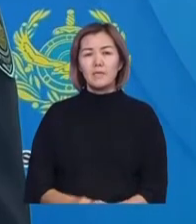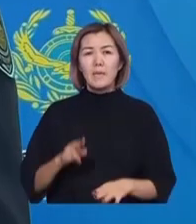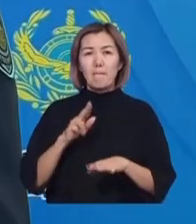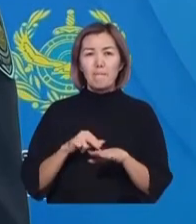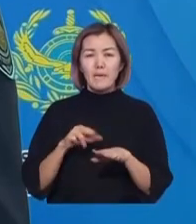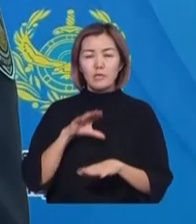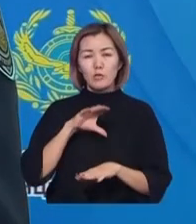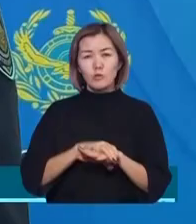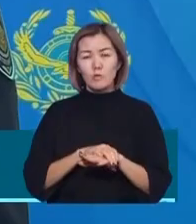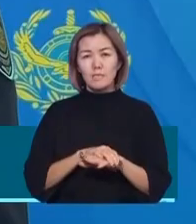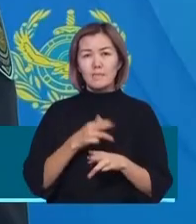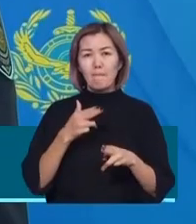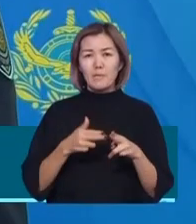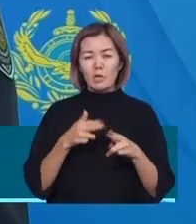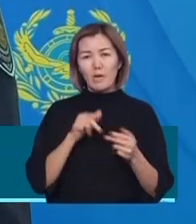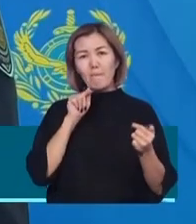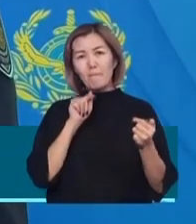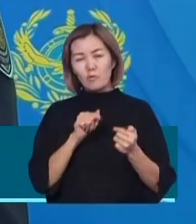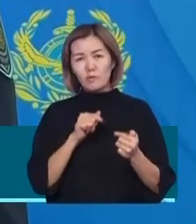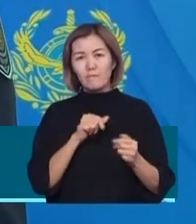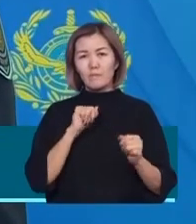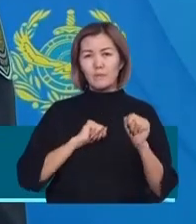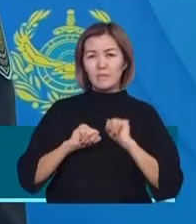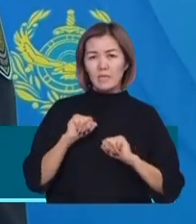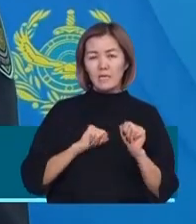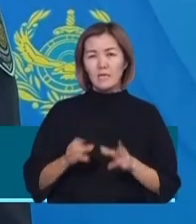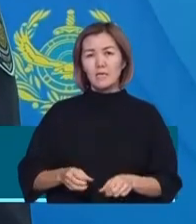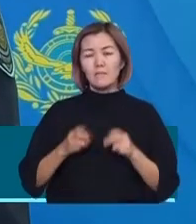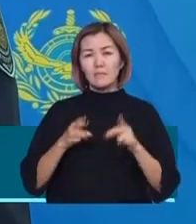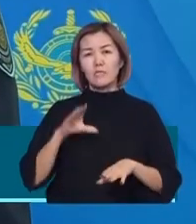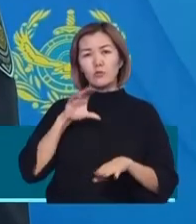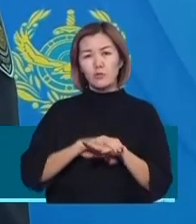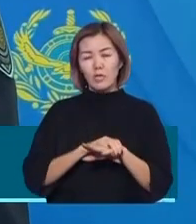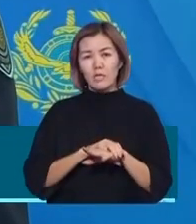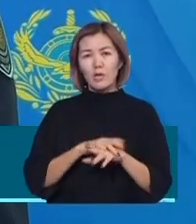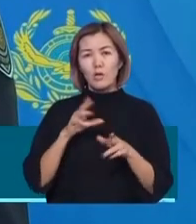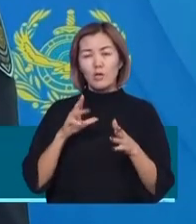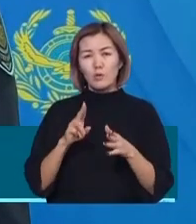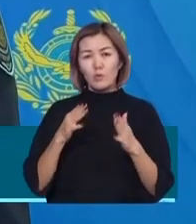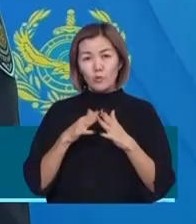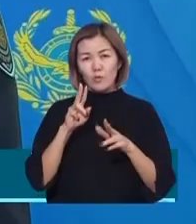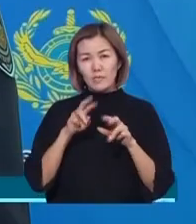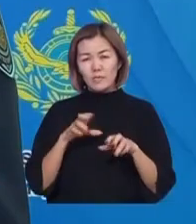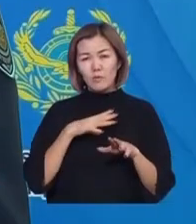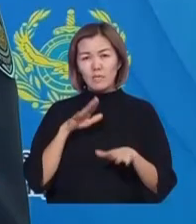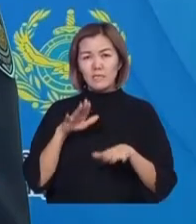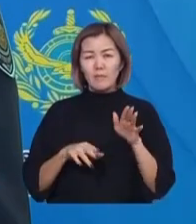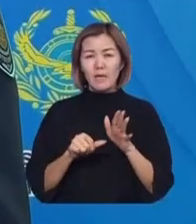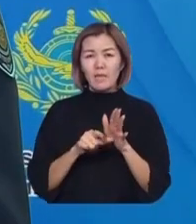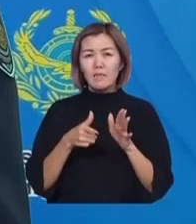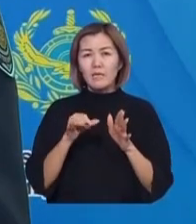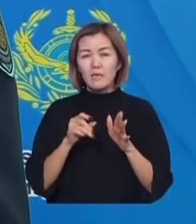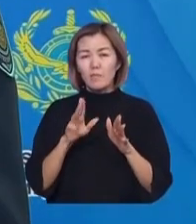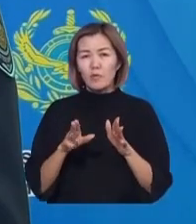Полицейлер ұстау кезінде пышақпен қарсылық көрсеткен қылмыскерді залалсыздандырды. Оның пәтерін тінту кезінде салмағы 6 грамм